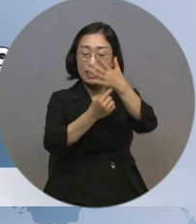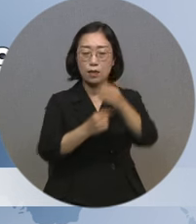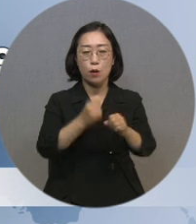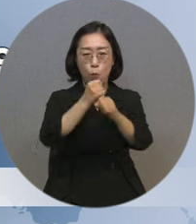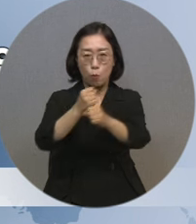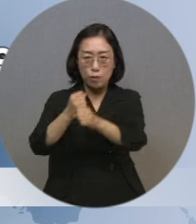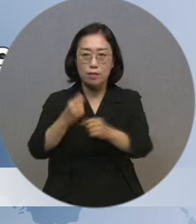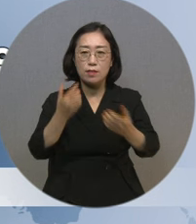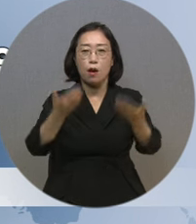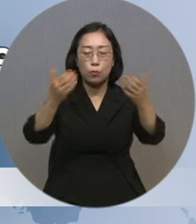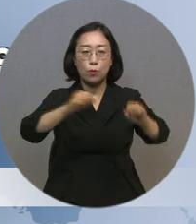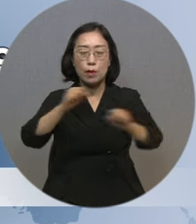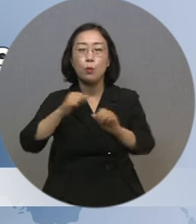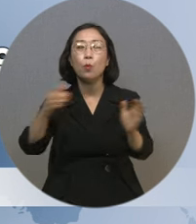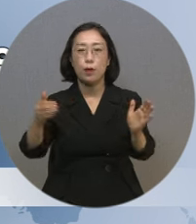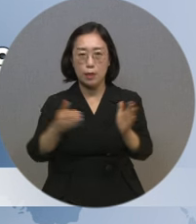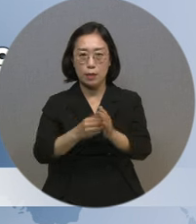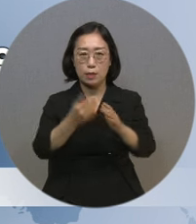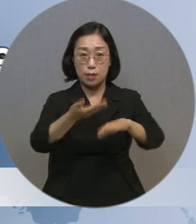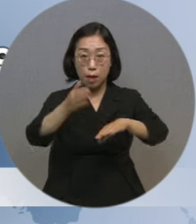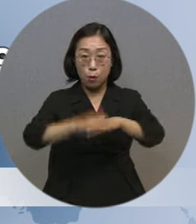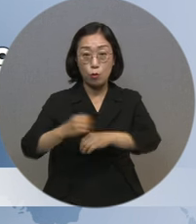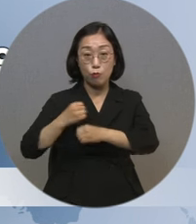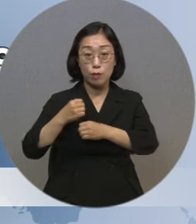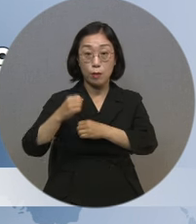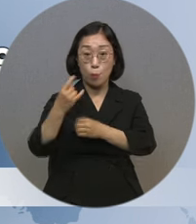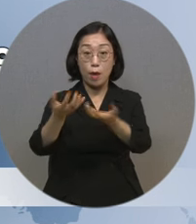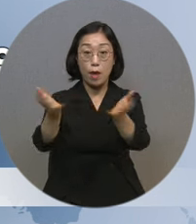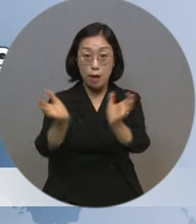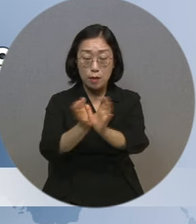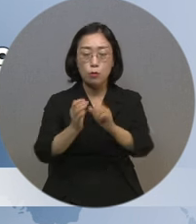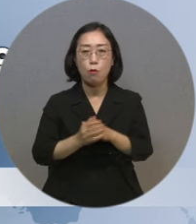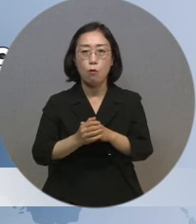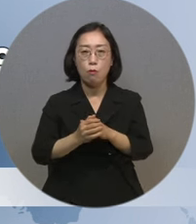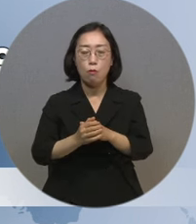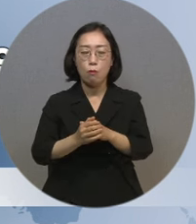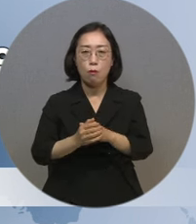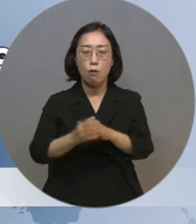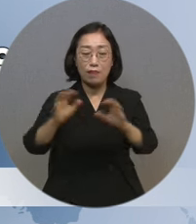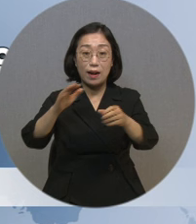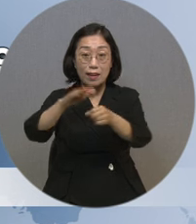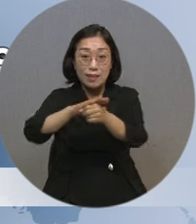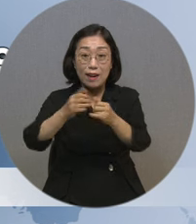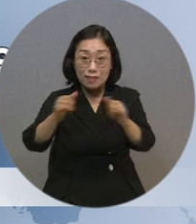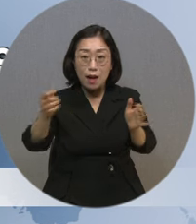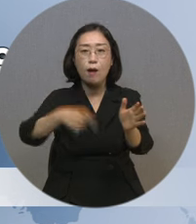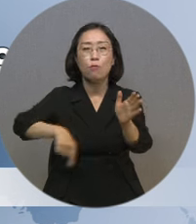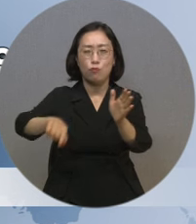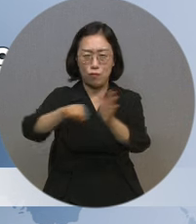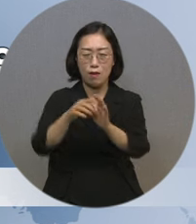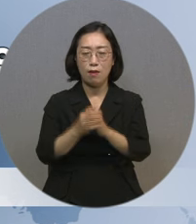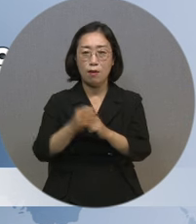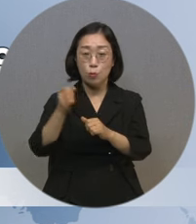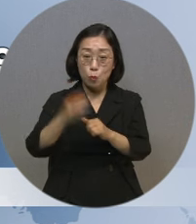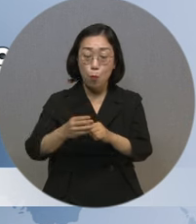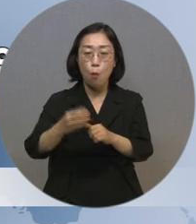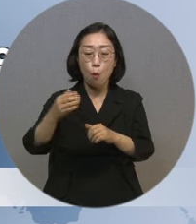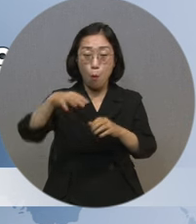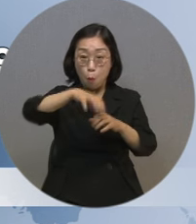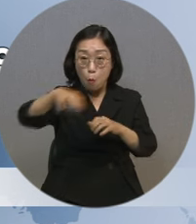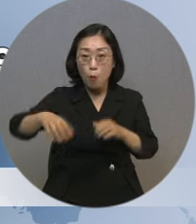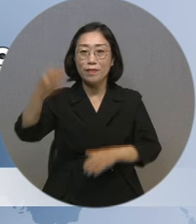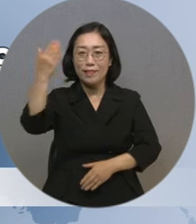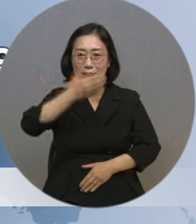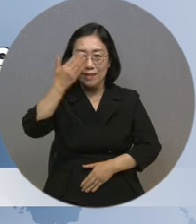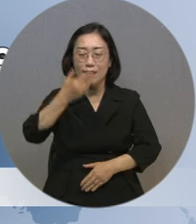진행했는데요. 대전 충남 재향군인회에서 순국선열의 호국정신을 되새기며 환경정화활동과 함께